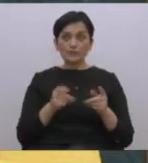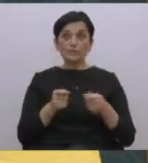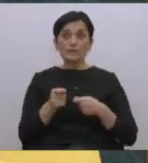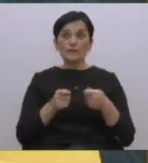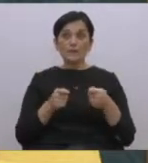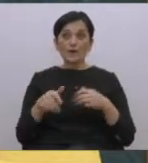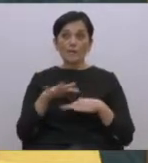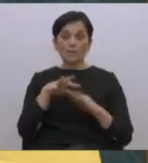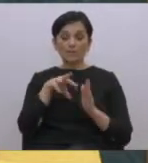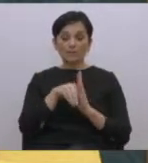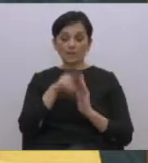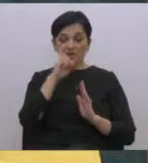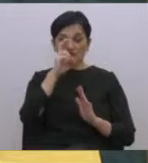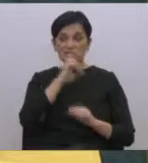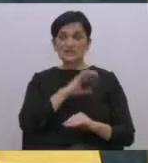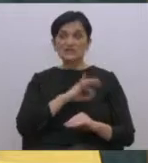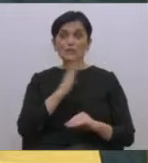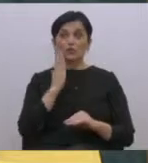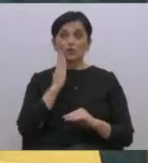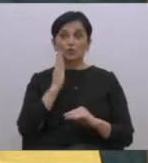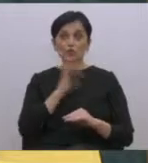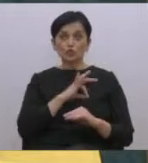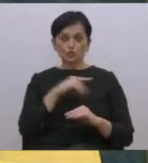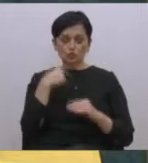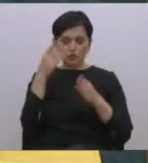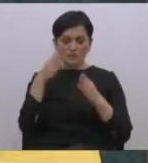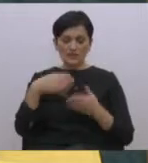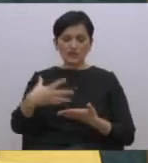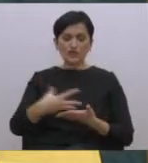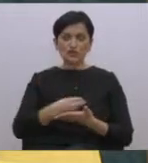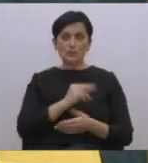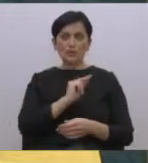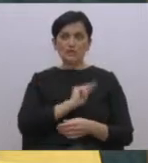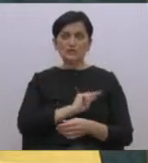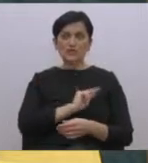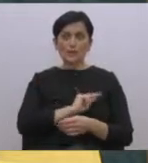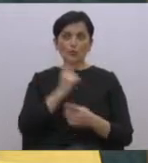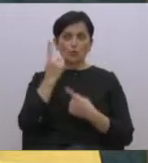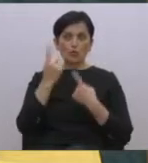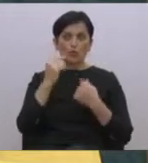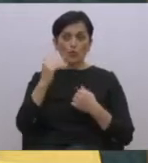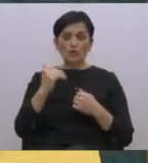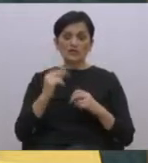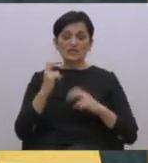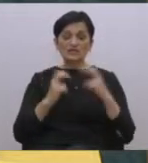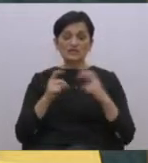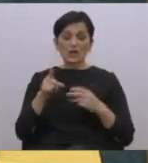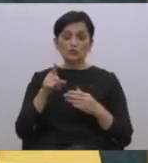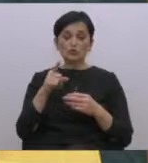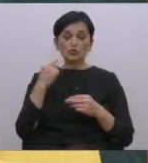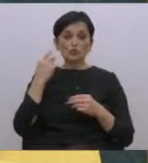speru, șemovali, sajaru samartlis, juridiul lipiris, șemosaulebi, sam sa hulis monacene bit, sacarmos are